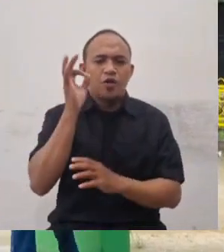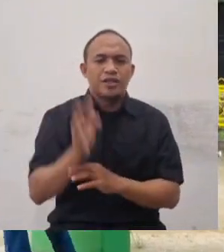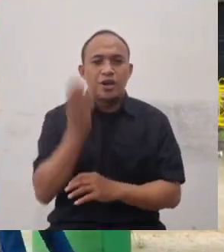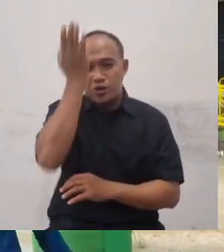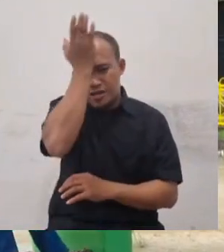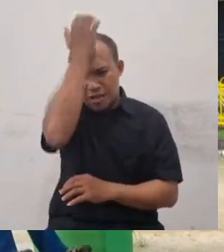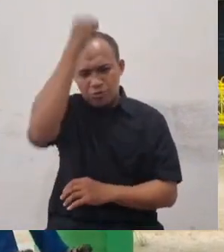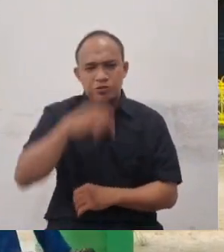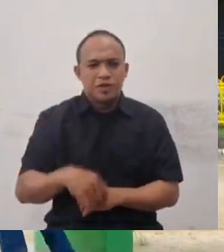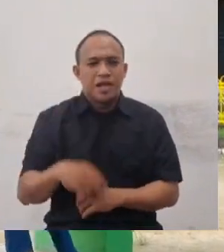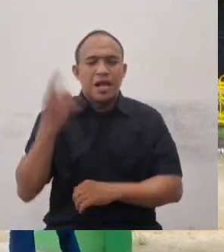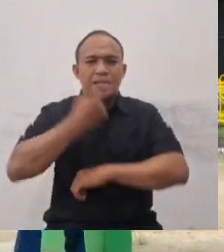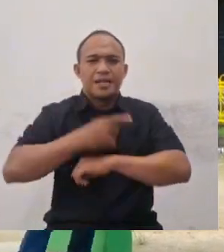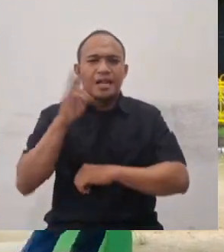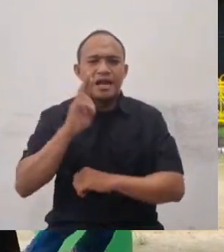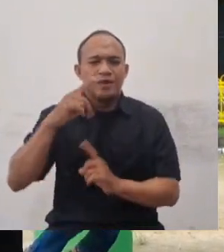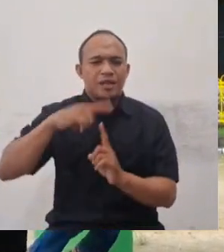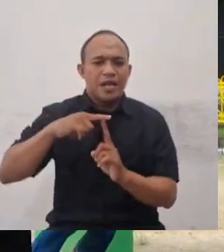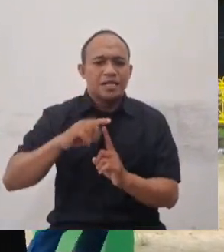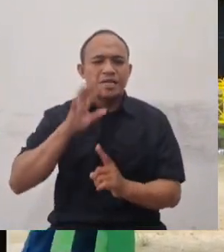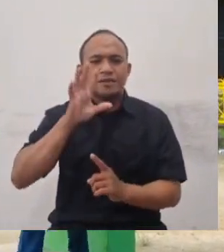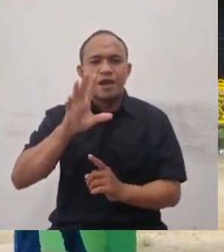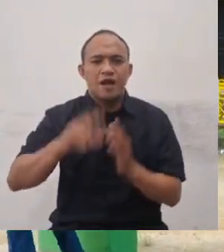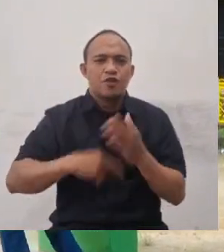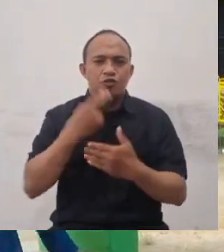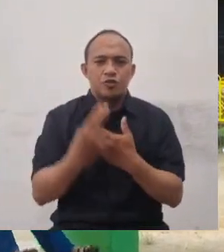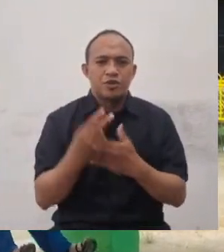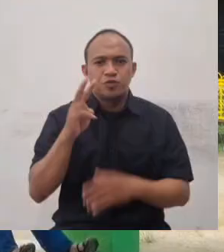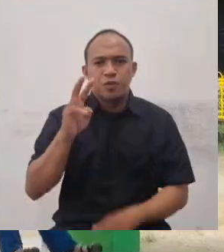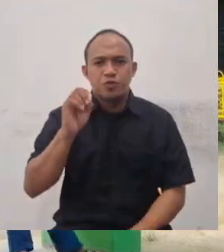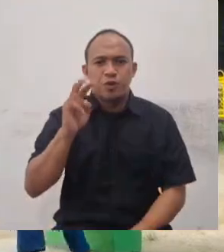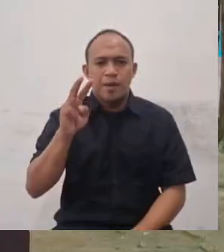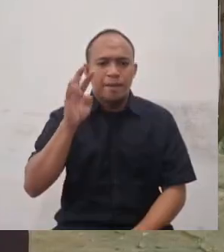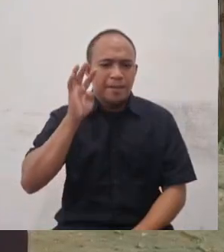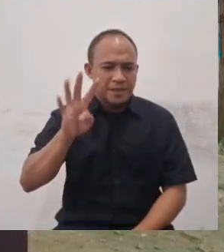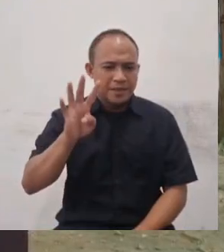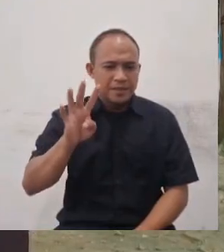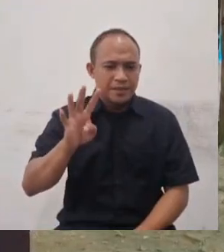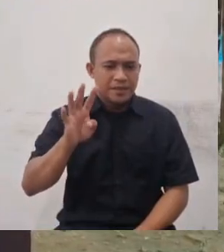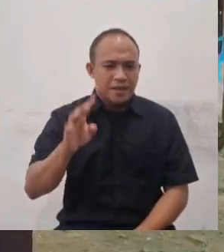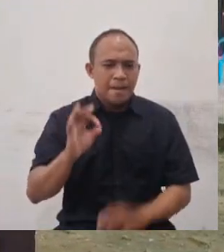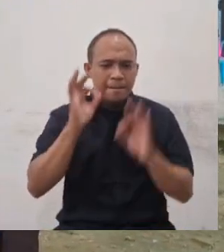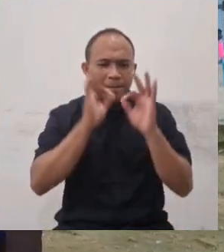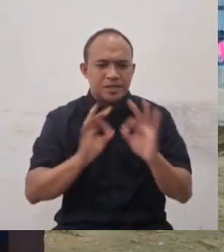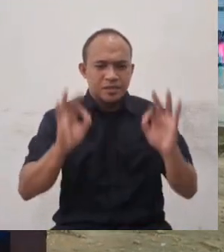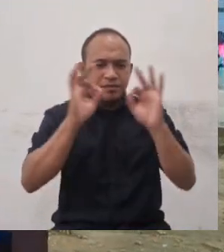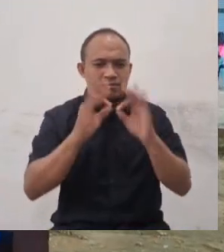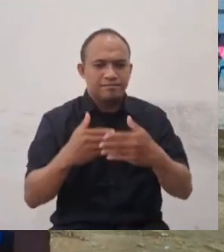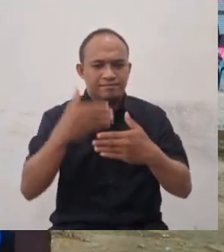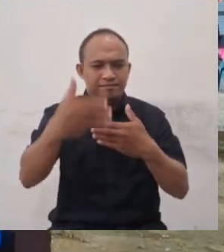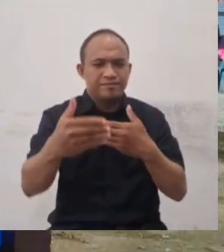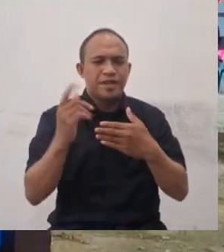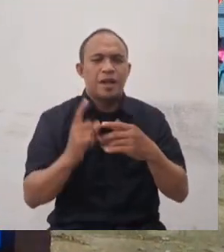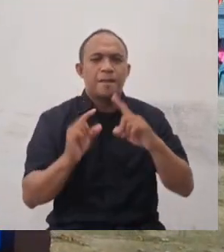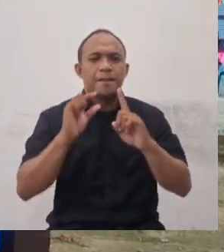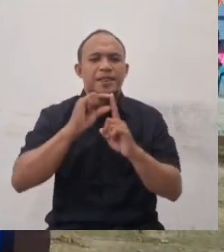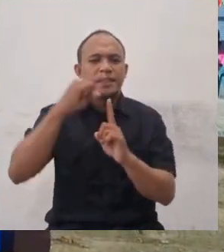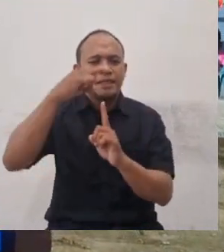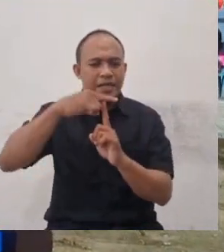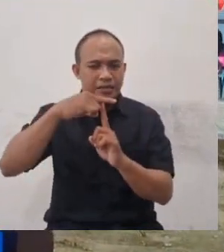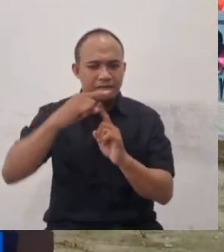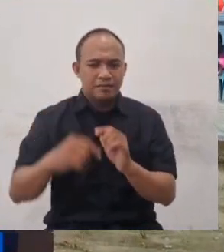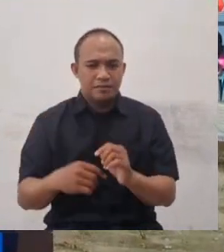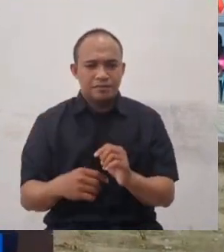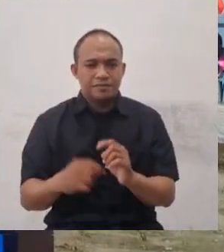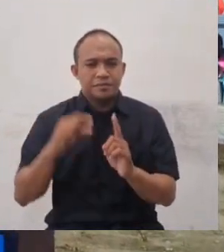Kota Gorontalo, Rabu 5 Juni 2024. Aksi bersih pantai dilaksanakan oleh